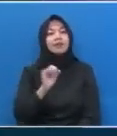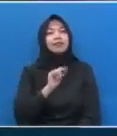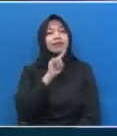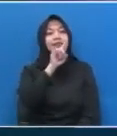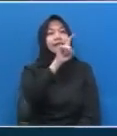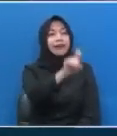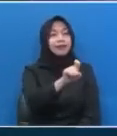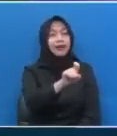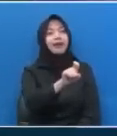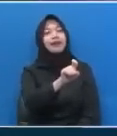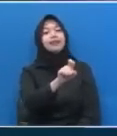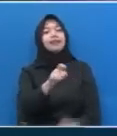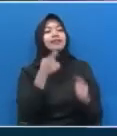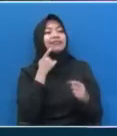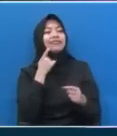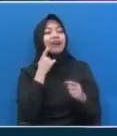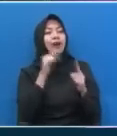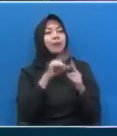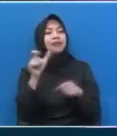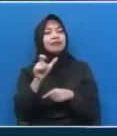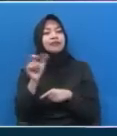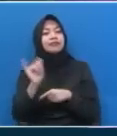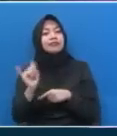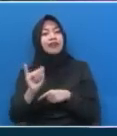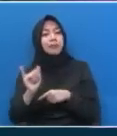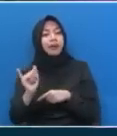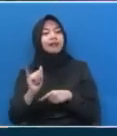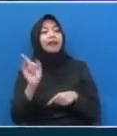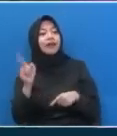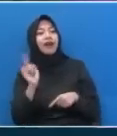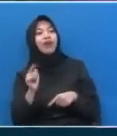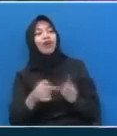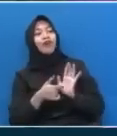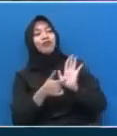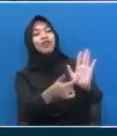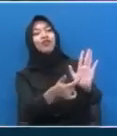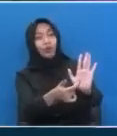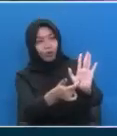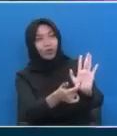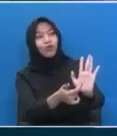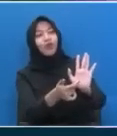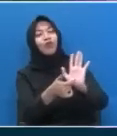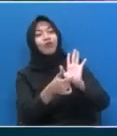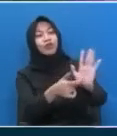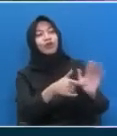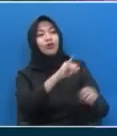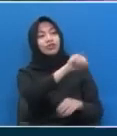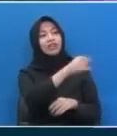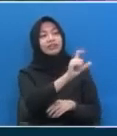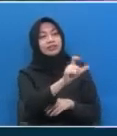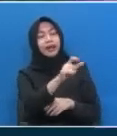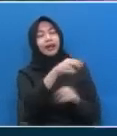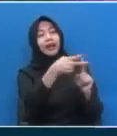Prof tanggapan mengenai prediksi besok kita akan dengarkan terlebih dahulu Bagaimana kemudian keduanya memiliki kesempatan